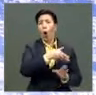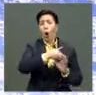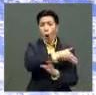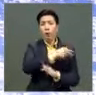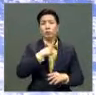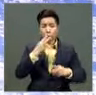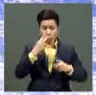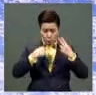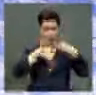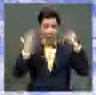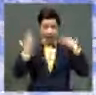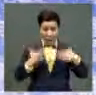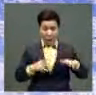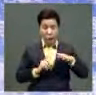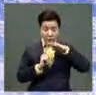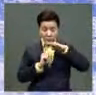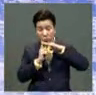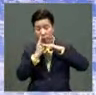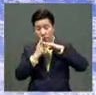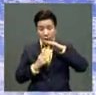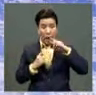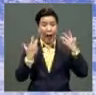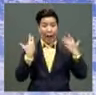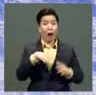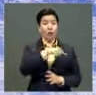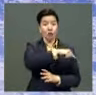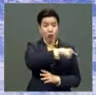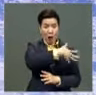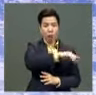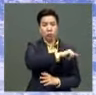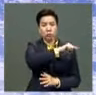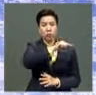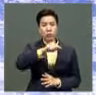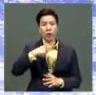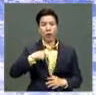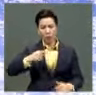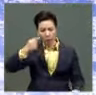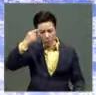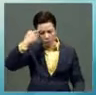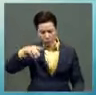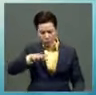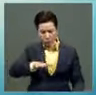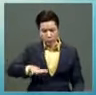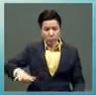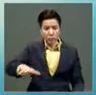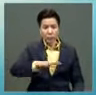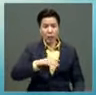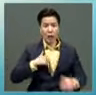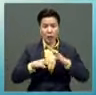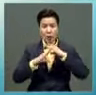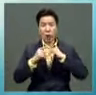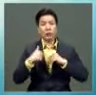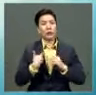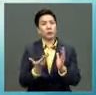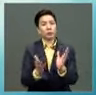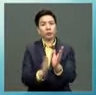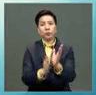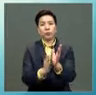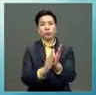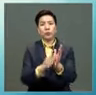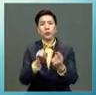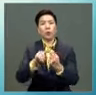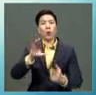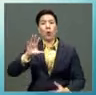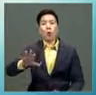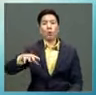ะครับอย่างไรก็ตามแต่ครับพอเราทราบเรื่องนี้ในพื้นที่ต้องขอชมในพื้น